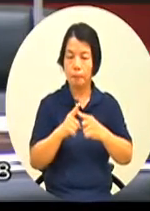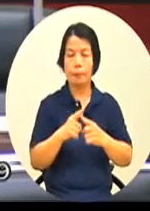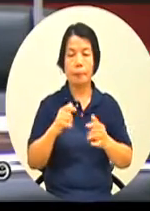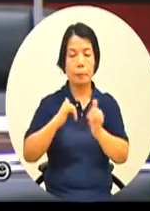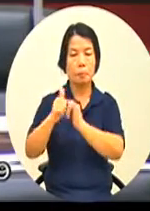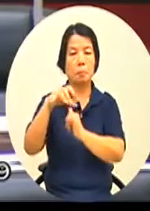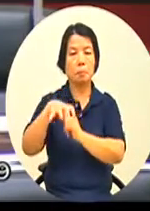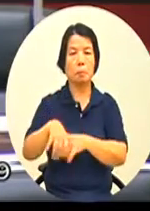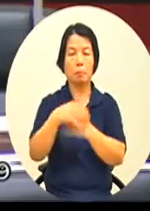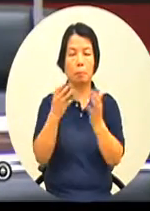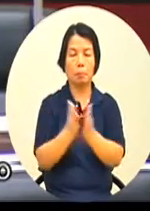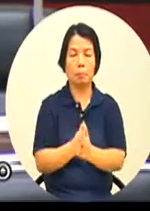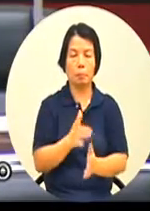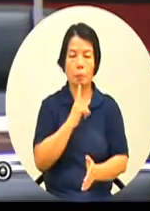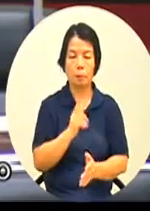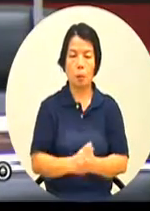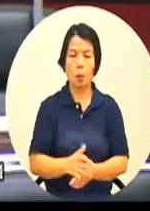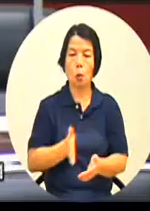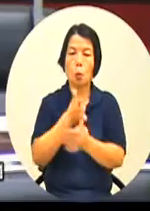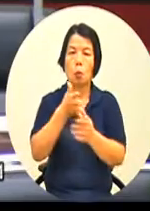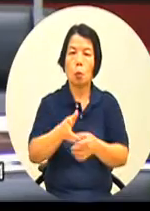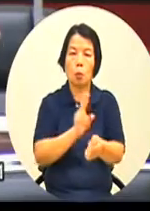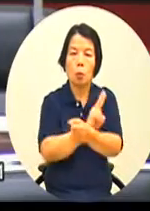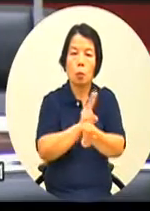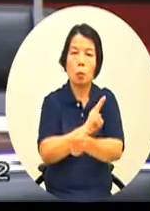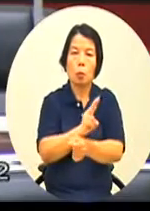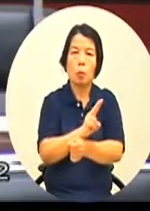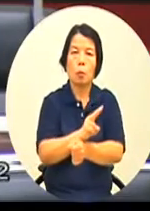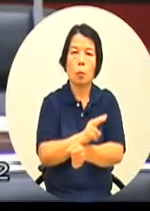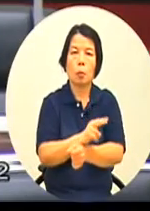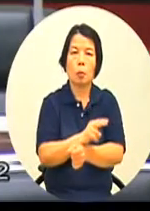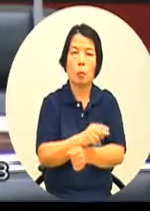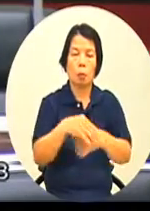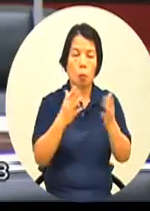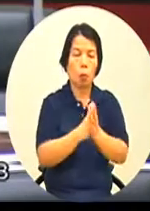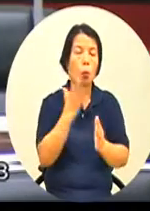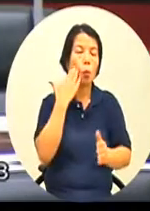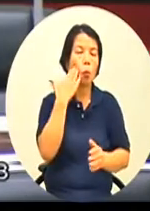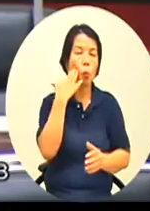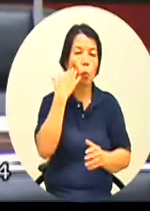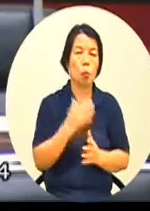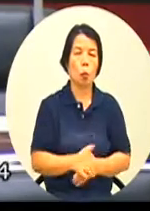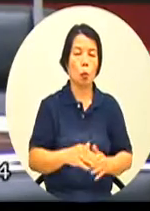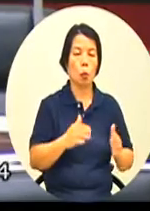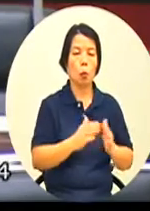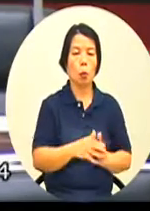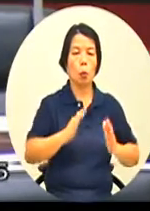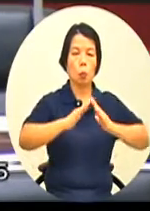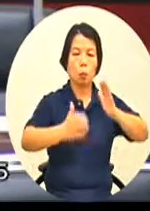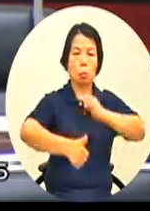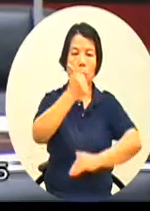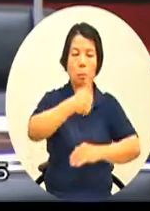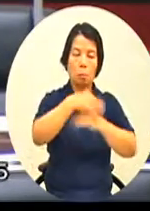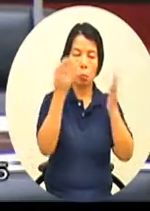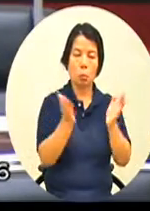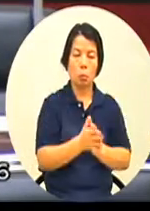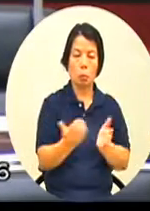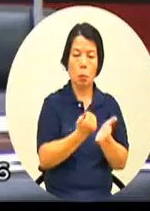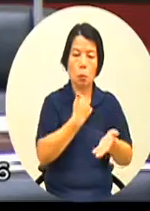如说，我拄啊问林武忠议员，你认为市长若将五成提出来，予三明区的里